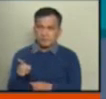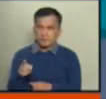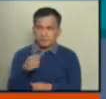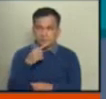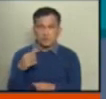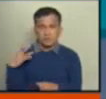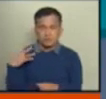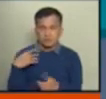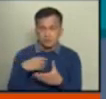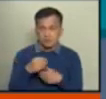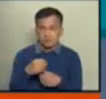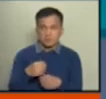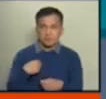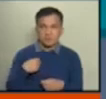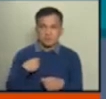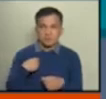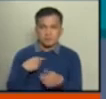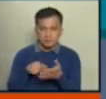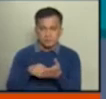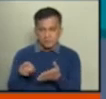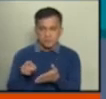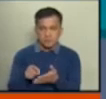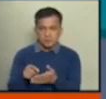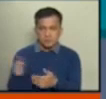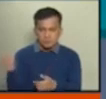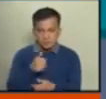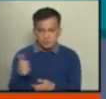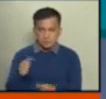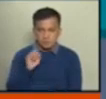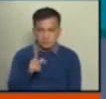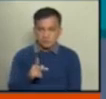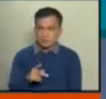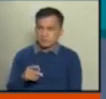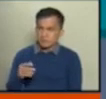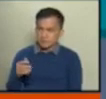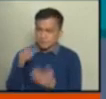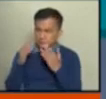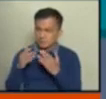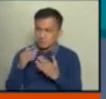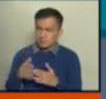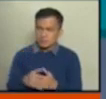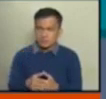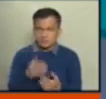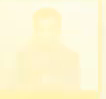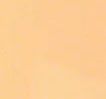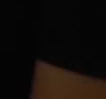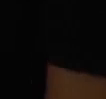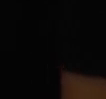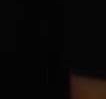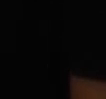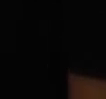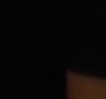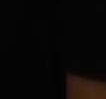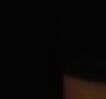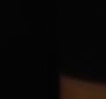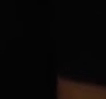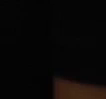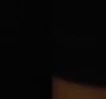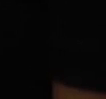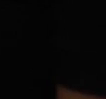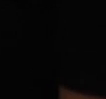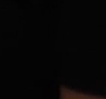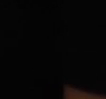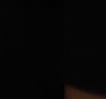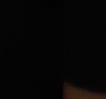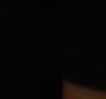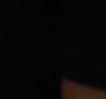Abangan namin kayo sa labas tapos kami na magbibigyan ng pamasahe niyo, okay? Sige, sir. Maraming salamat po. Magandang tanghali po, ma'am. Ito po bang boyfriend niya, ma'am, ay